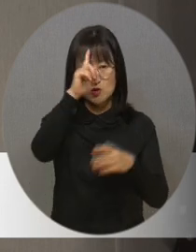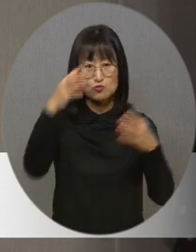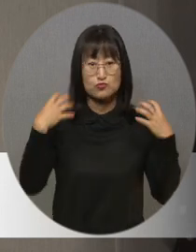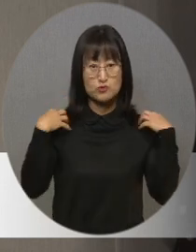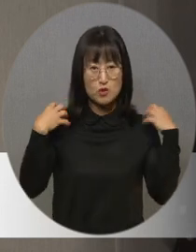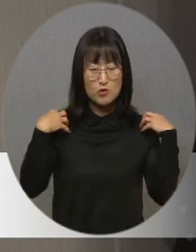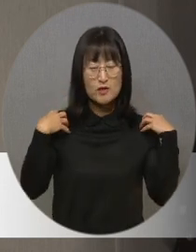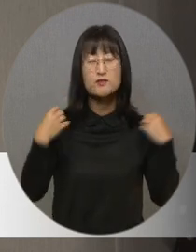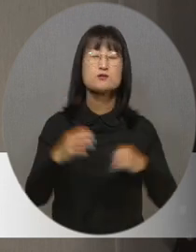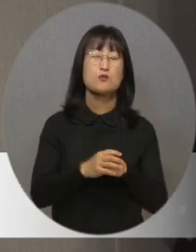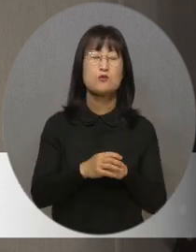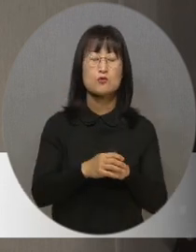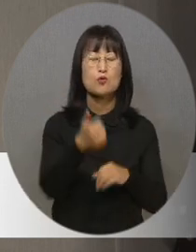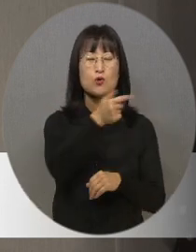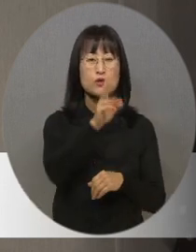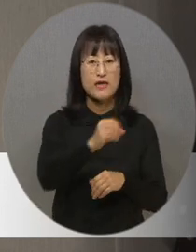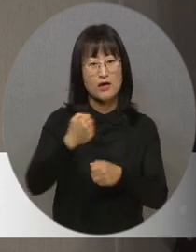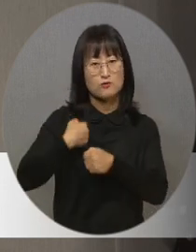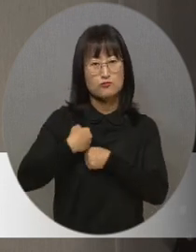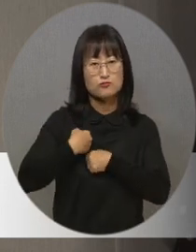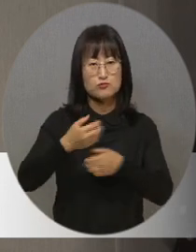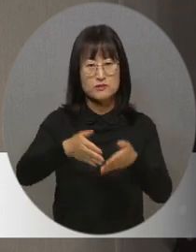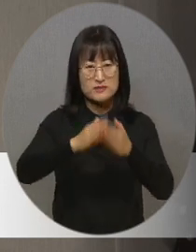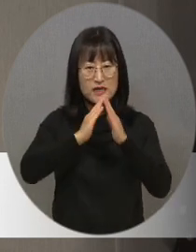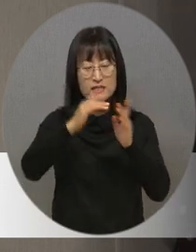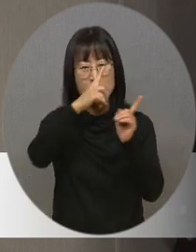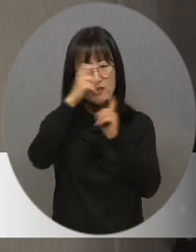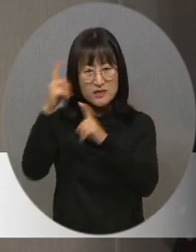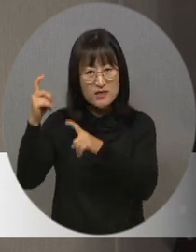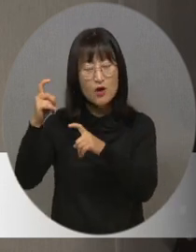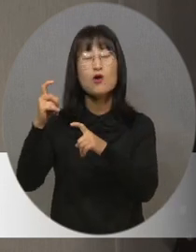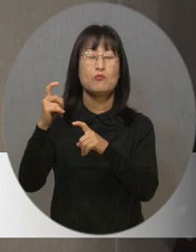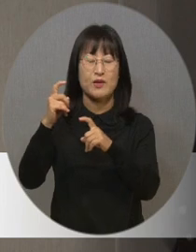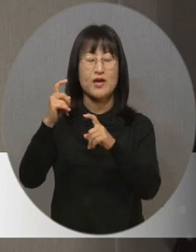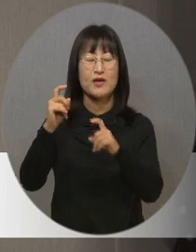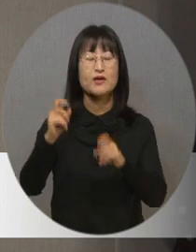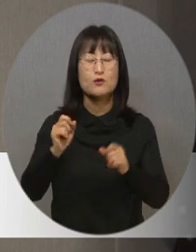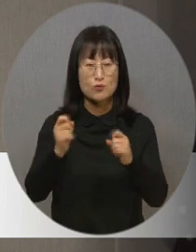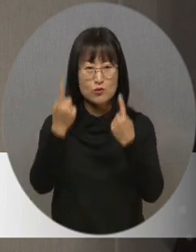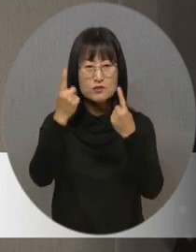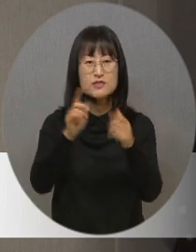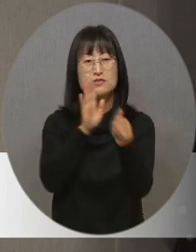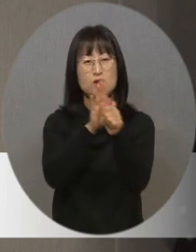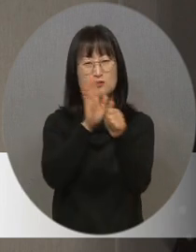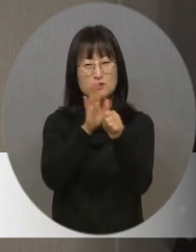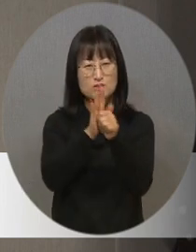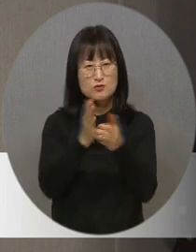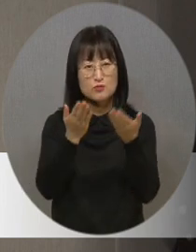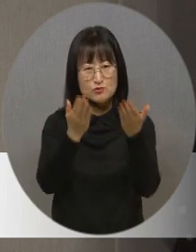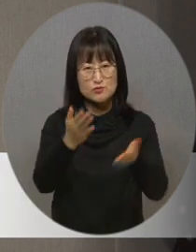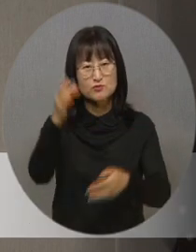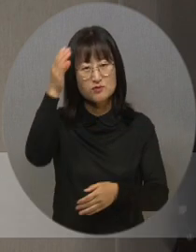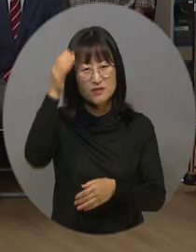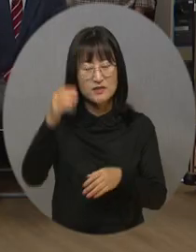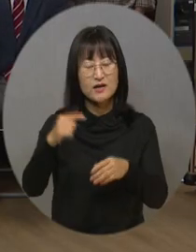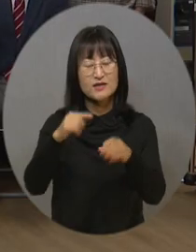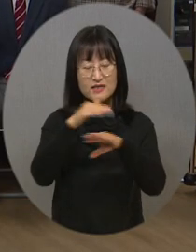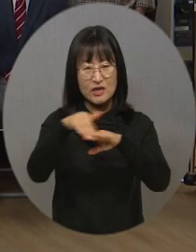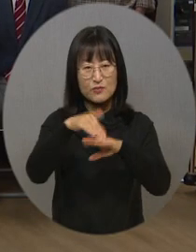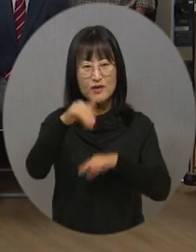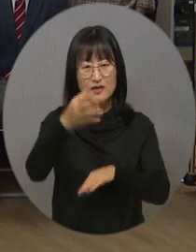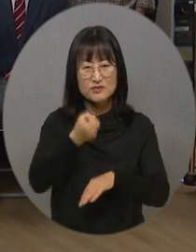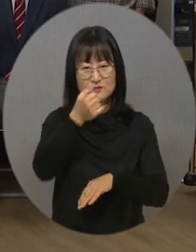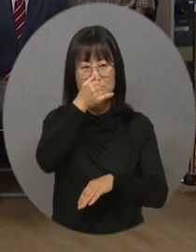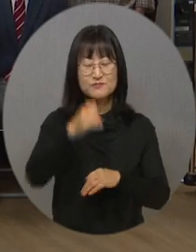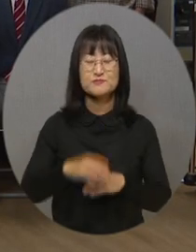우리 향군 창립 기념에 맞춰서 우리 향군들이 활동하는 데 적극적인 지원을 할 계획을 가지고 있습니다.